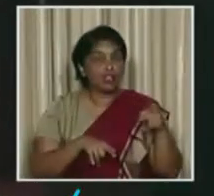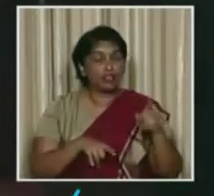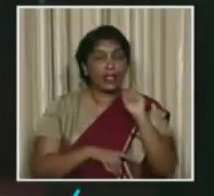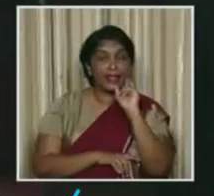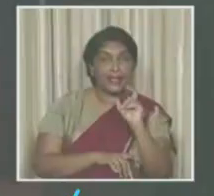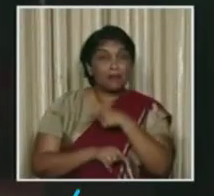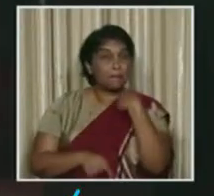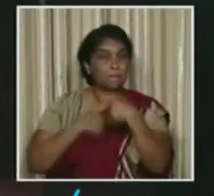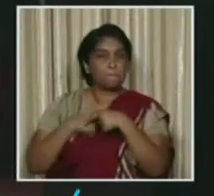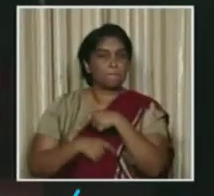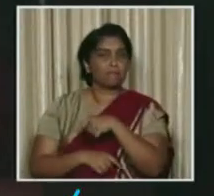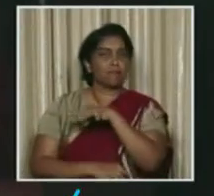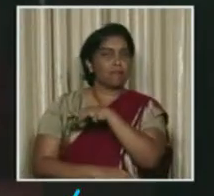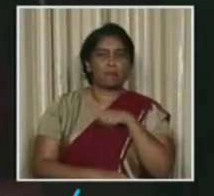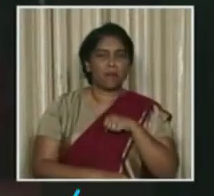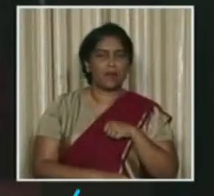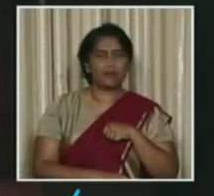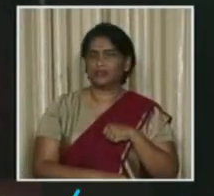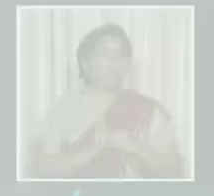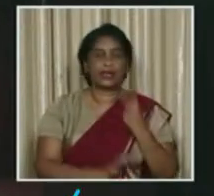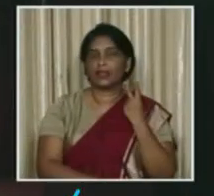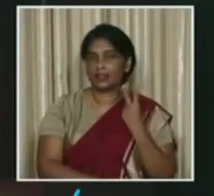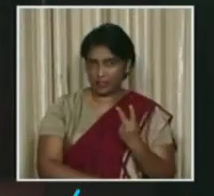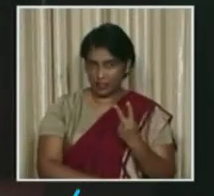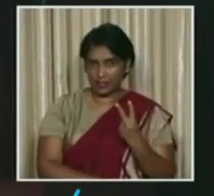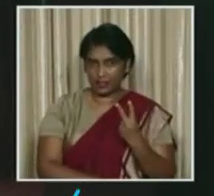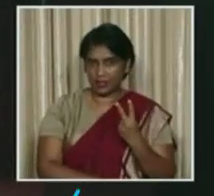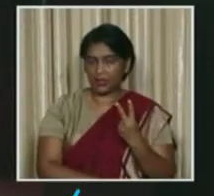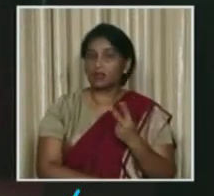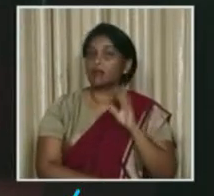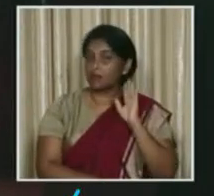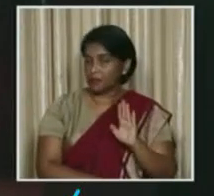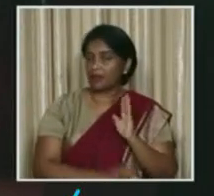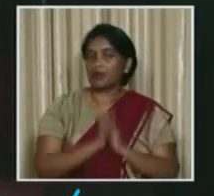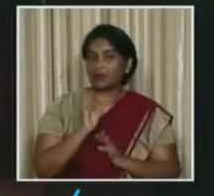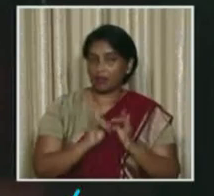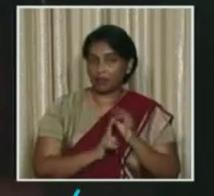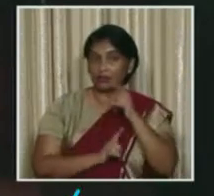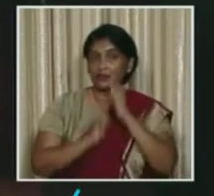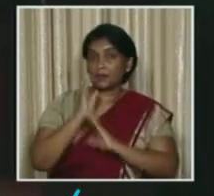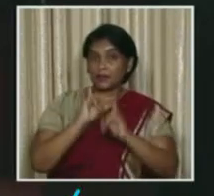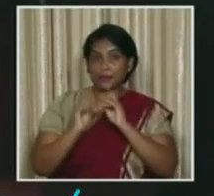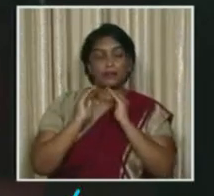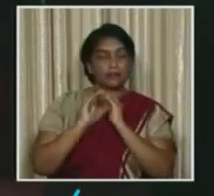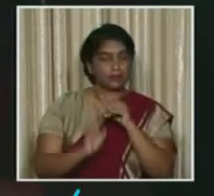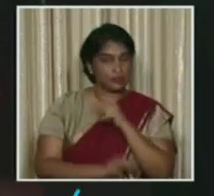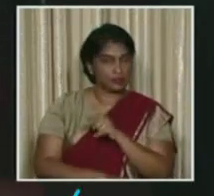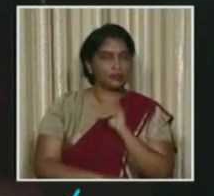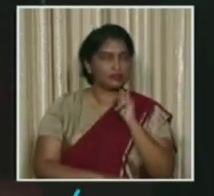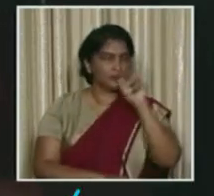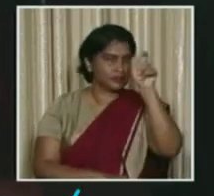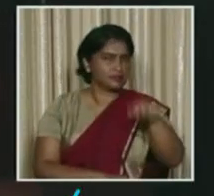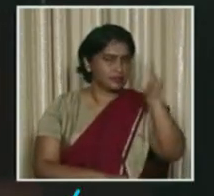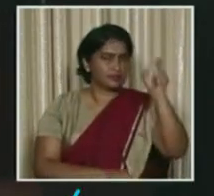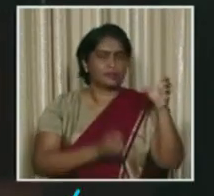කැන්සර් ප්‍රශ්නෙටවත් ප්‍රයෝගී කරගන්නේ නැහැ මේ කෝබෝල්ට් යන්ත්‍ර. හැබැයි ඇමතිතුමා ඔබතුමාගේ අමාත්‍යංශයේ යම්